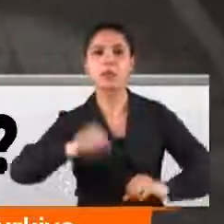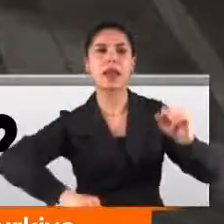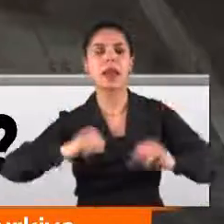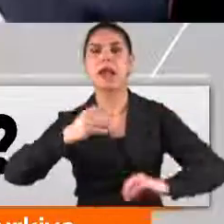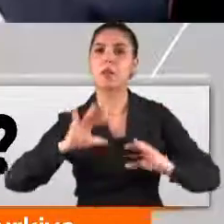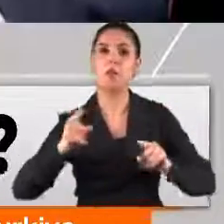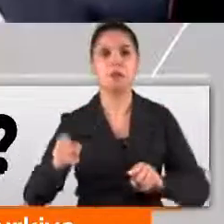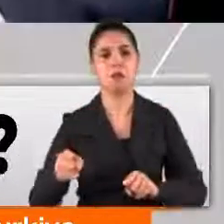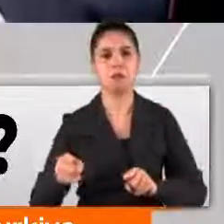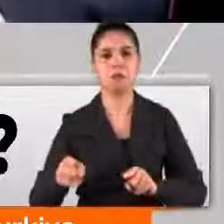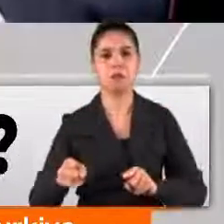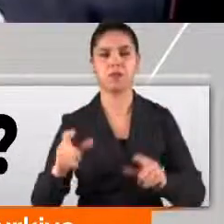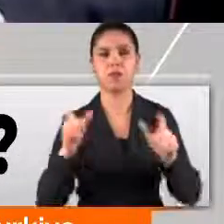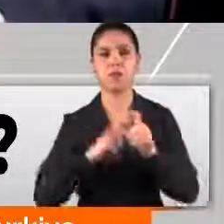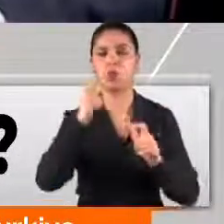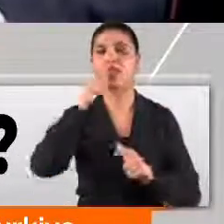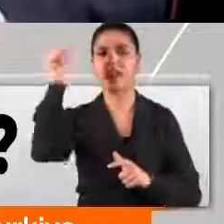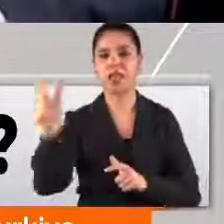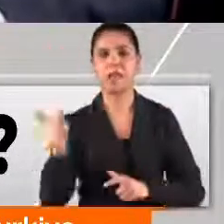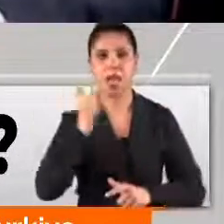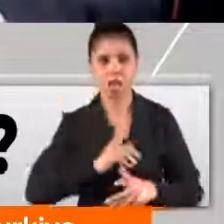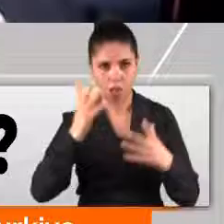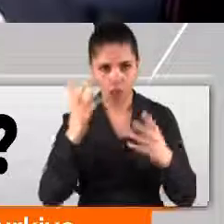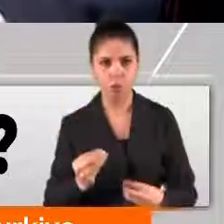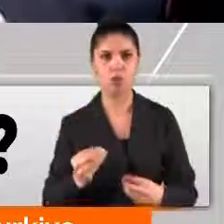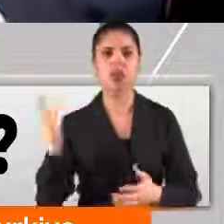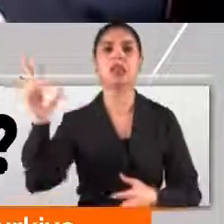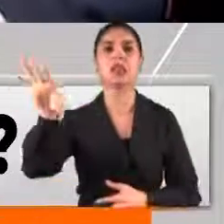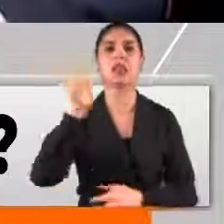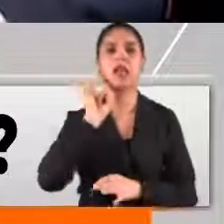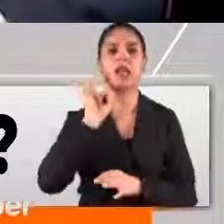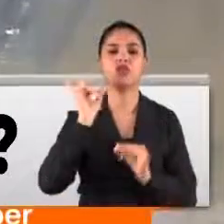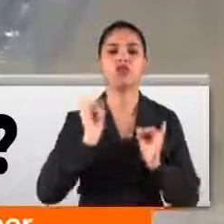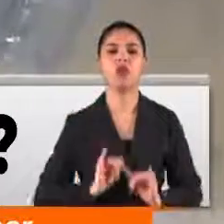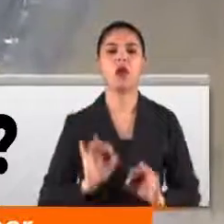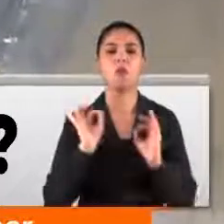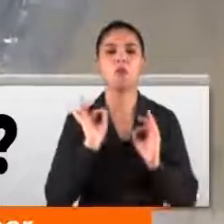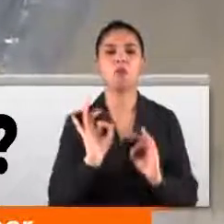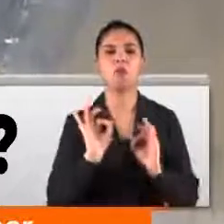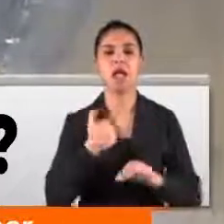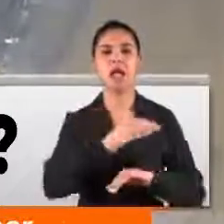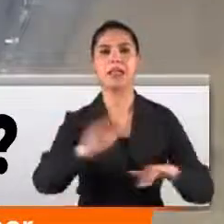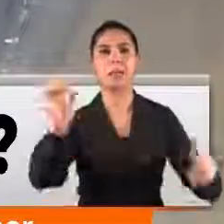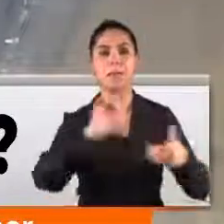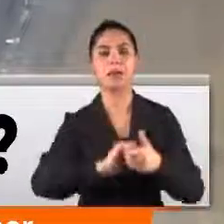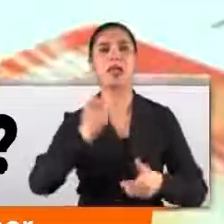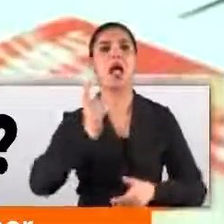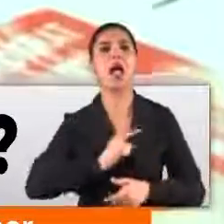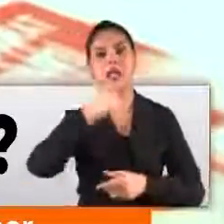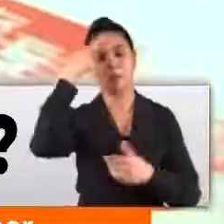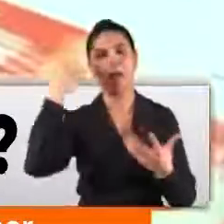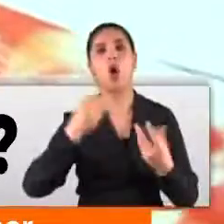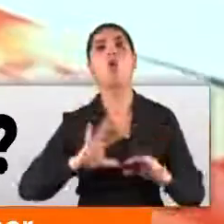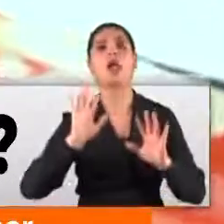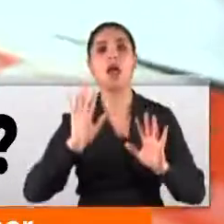olabileceği konuşuluyor. Gültekin Uysal aday olursa elbette açık ara seçilir. Çok da rahat seçilir. Altılı Masa henüz adayı belirleyemedi